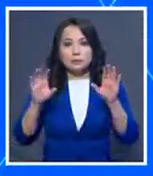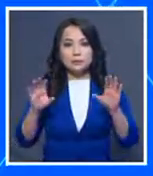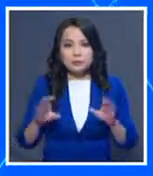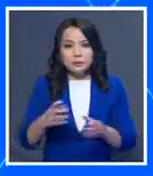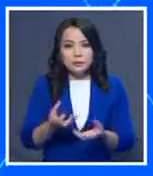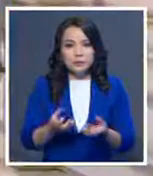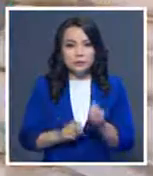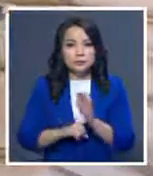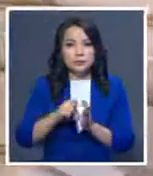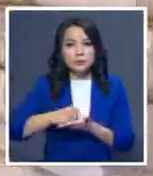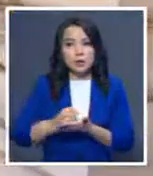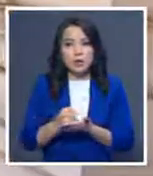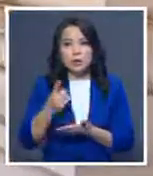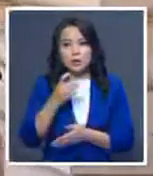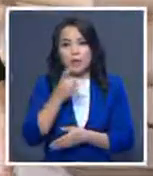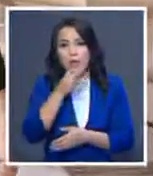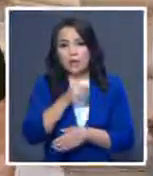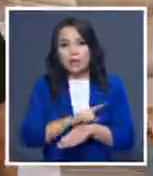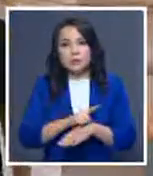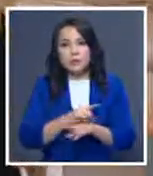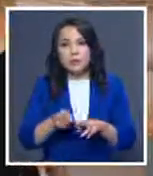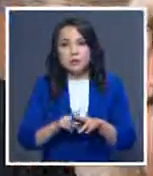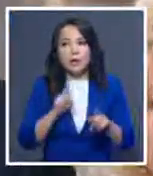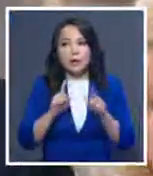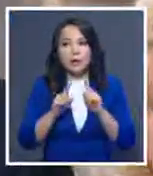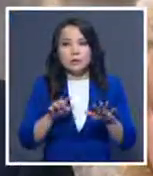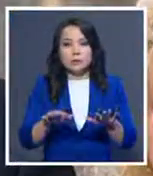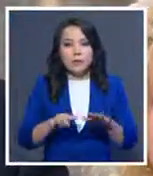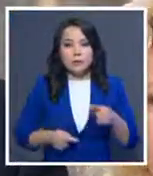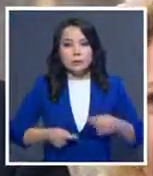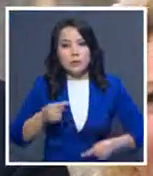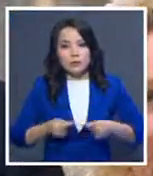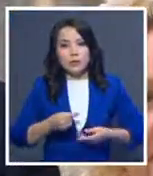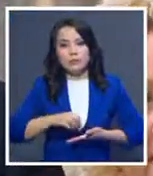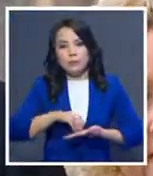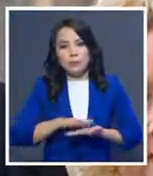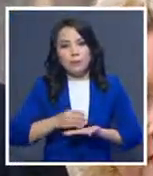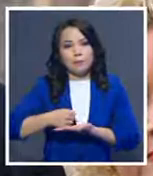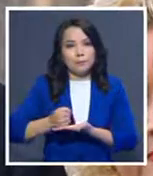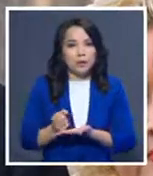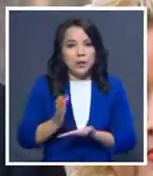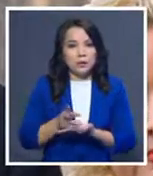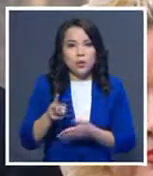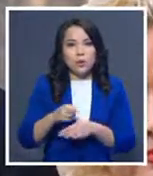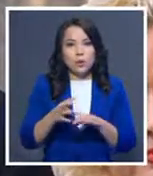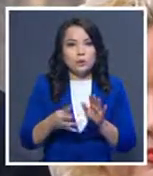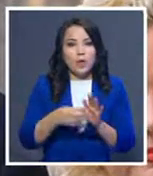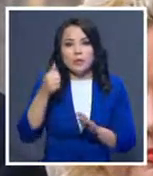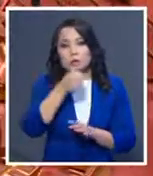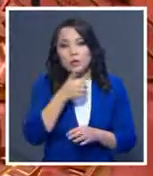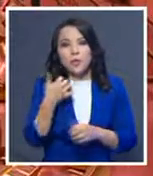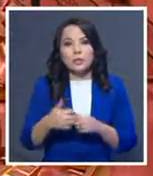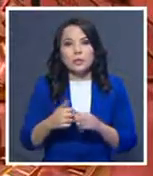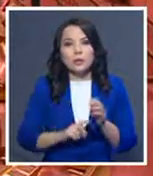жоба парламентте 100 сағат бойы талқылауға салынып, дау туғызып, ақыры бекітілген. Енді 2019 жылдың ортасынан